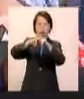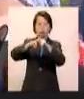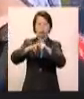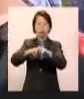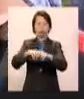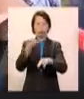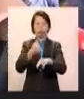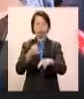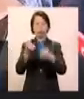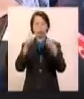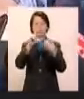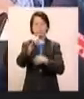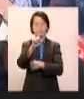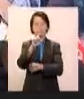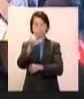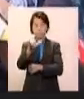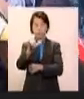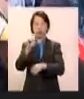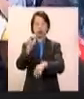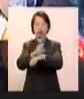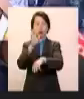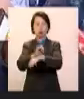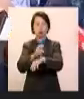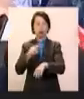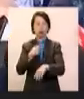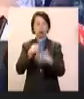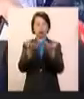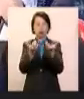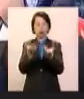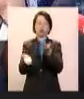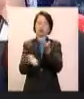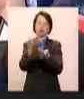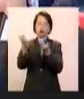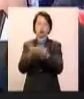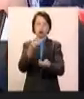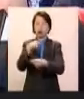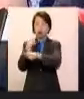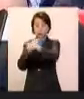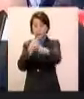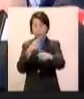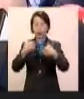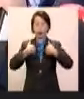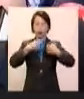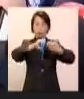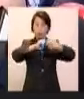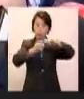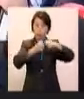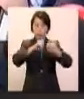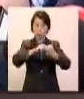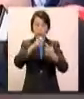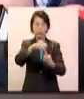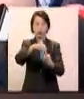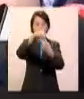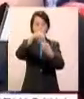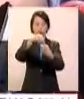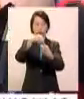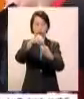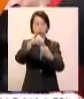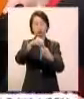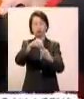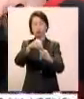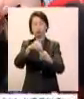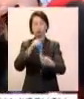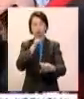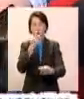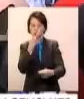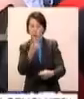The many counselors kan, ni ada lay counselors, kita nakkan senang sikit siapa-siapa yang bermasalah. Terutamanya sublimal, ya, kita tak